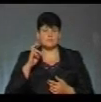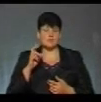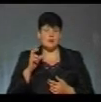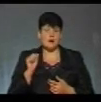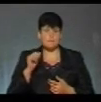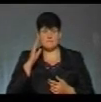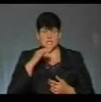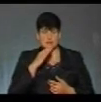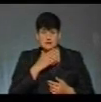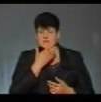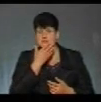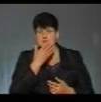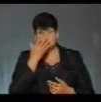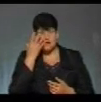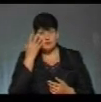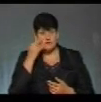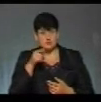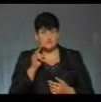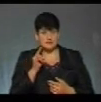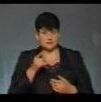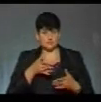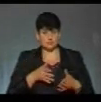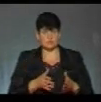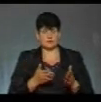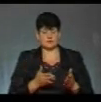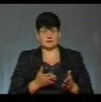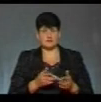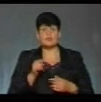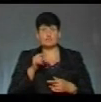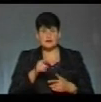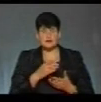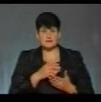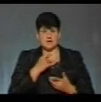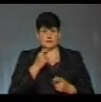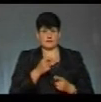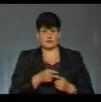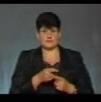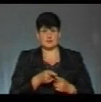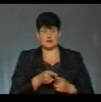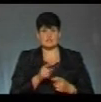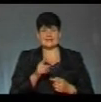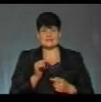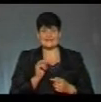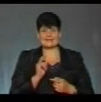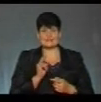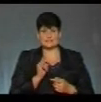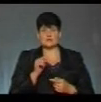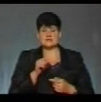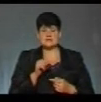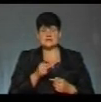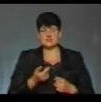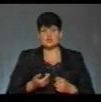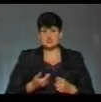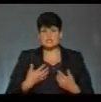що це ж вони привели цю дитину у цей світ. І вони несуть відповідальність за дитину, за її